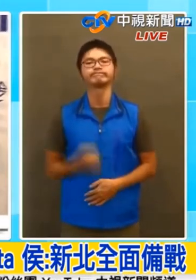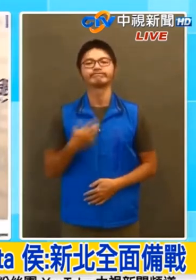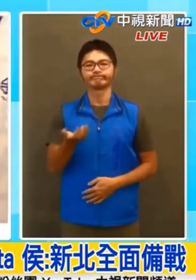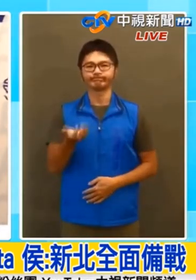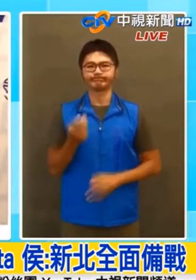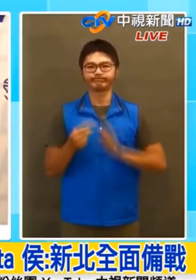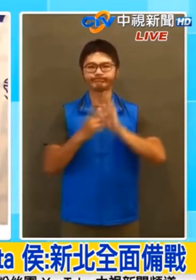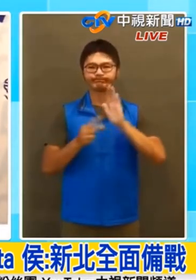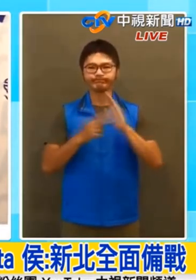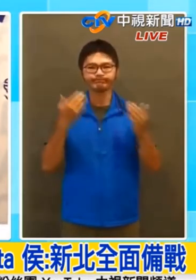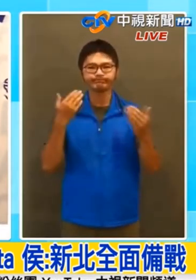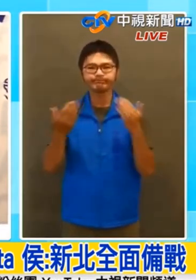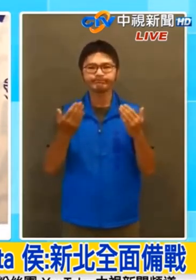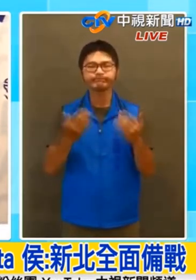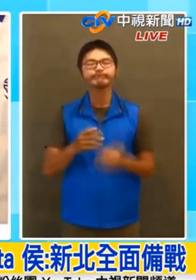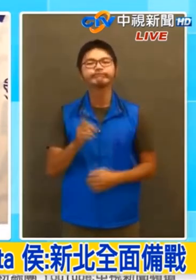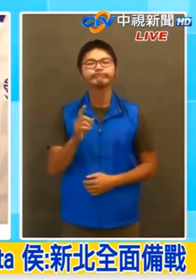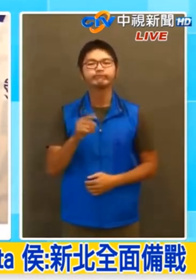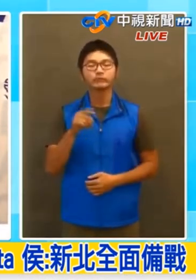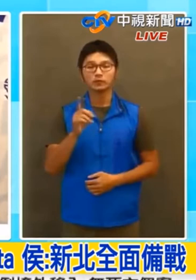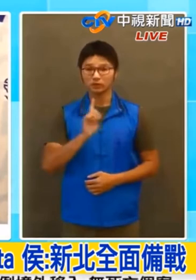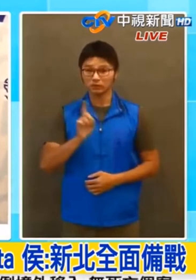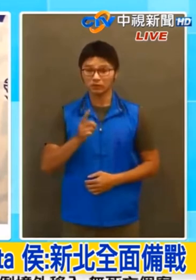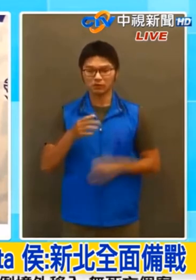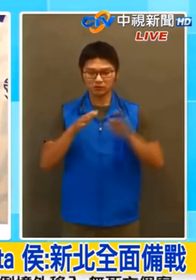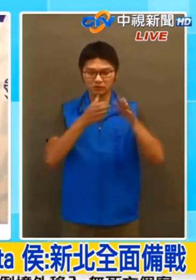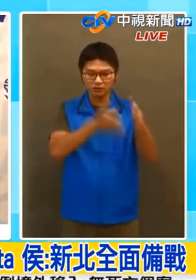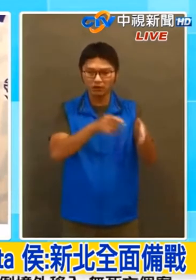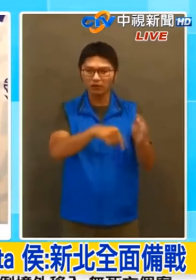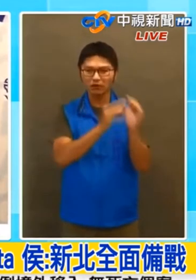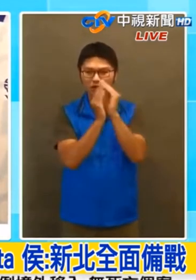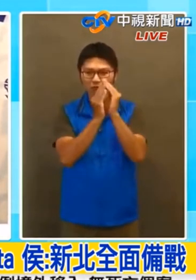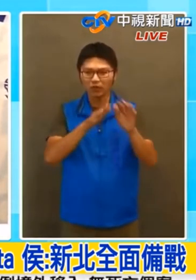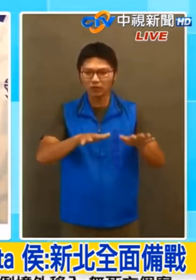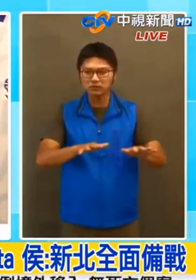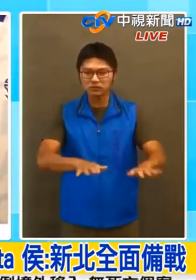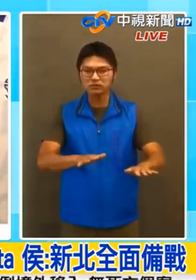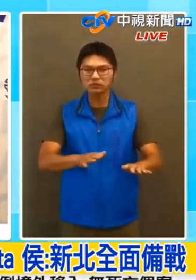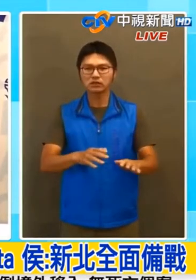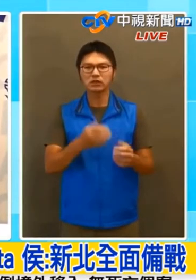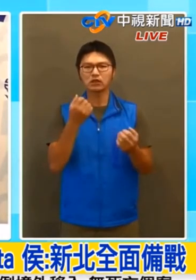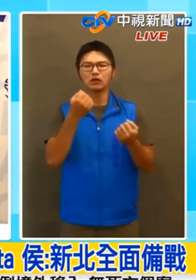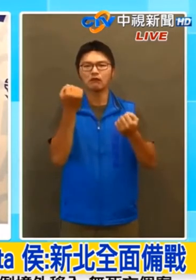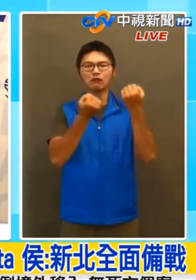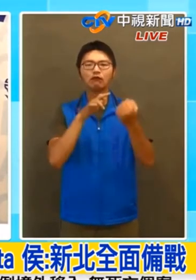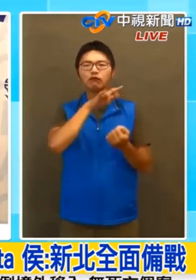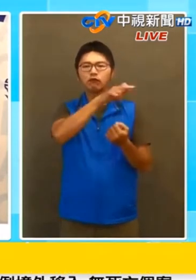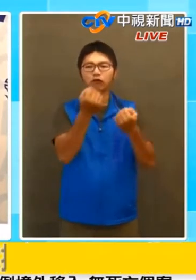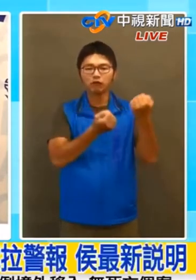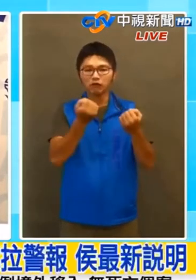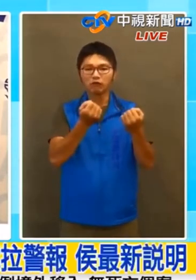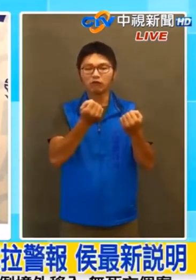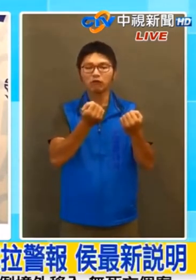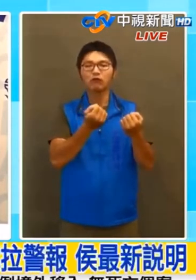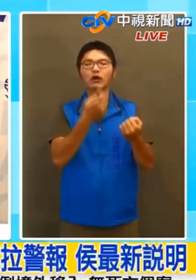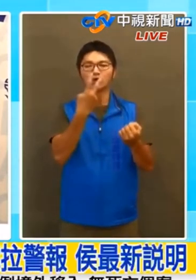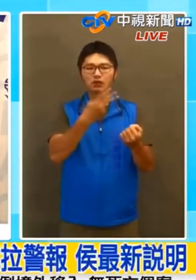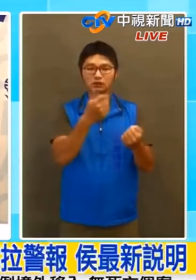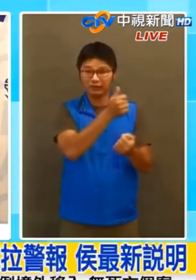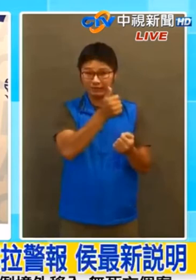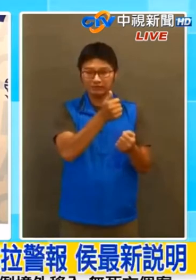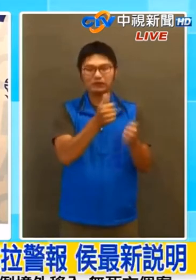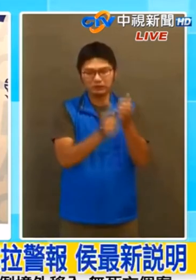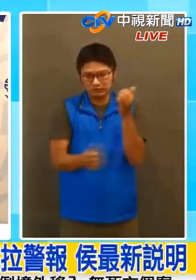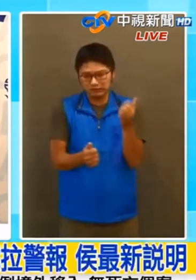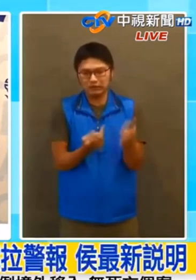哈，我们面对桃园这一次机师以及机师的家属确诊的个